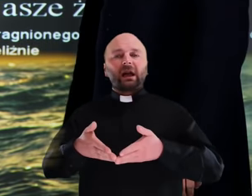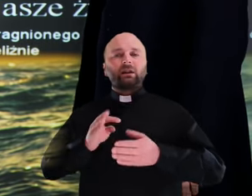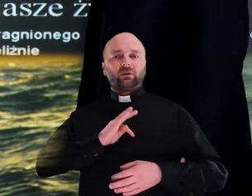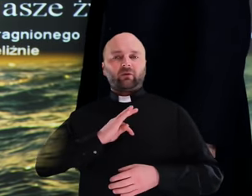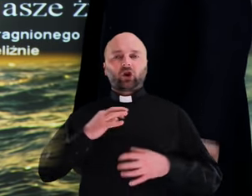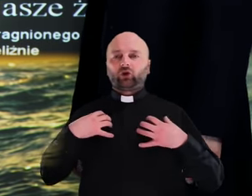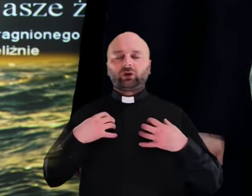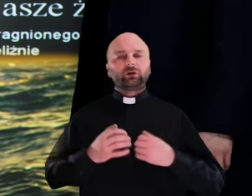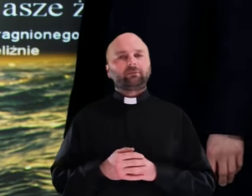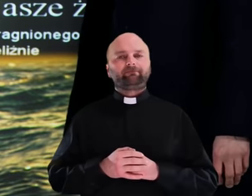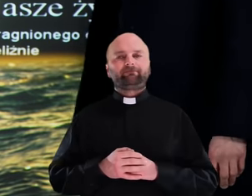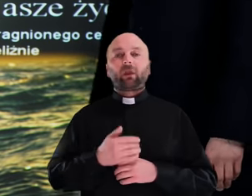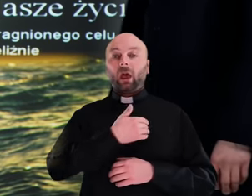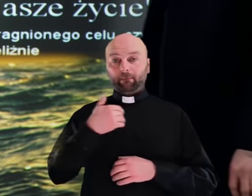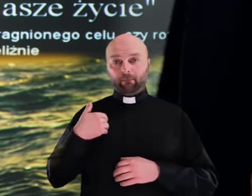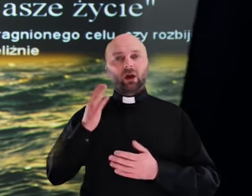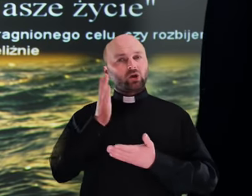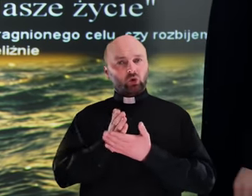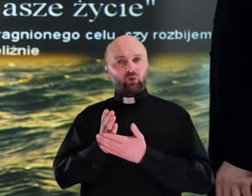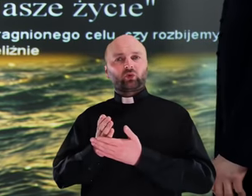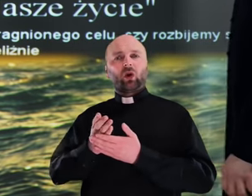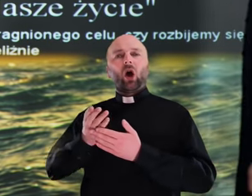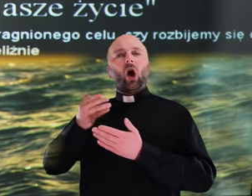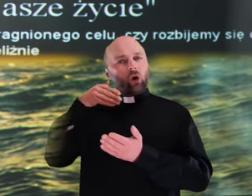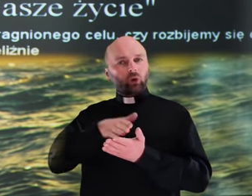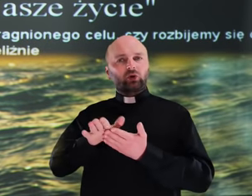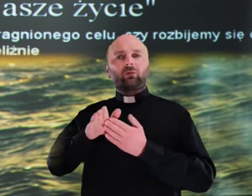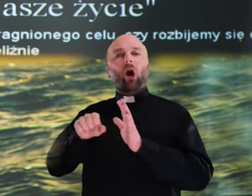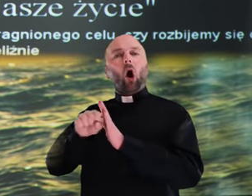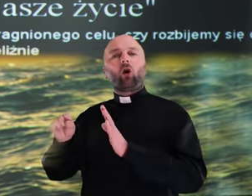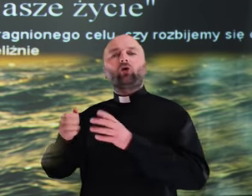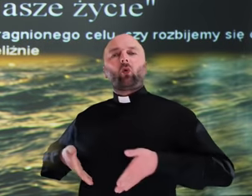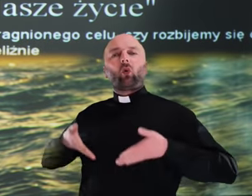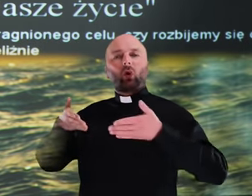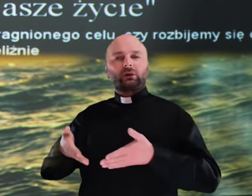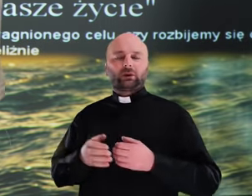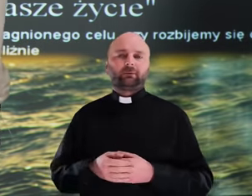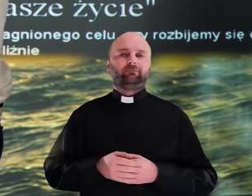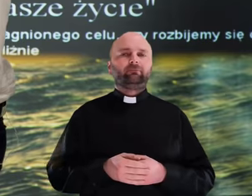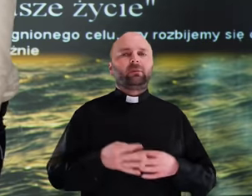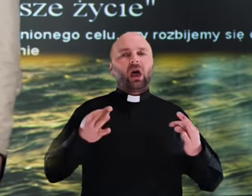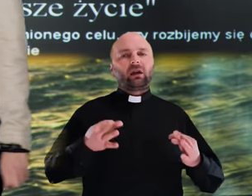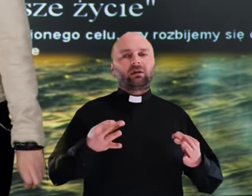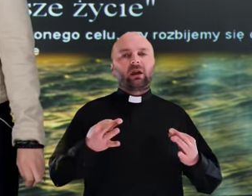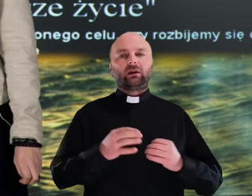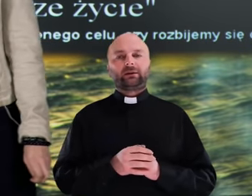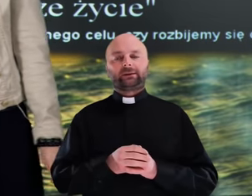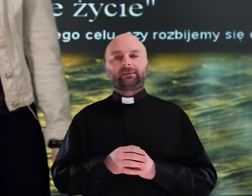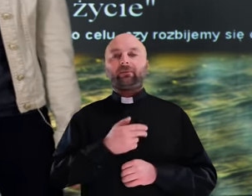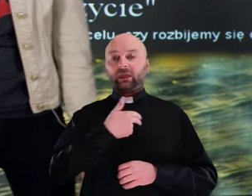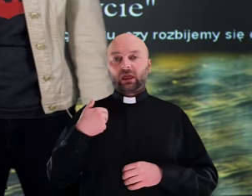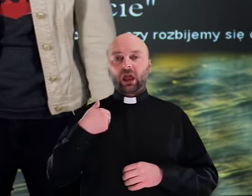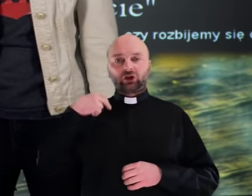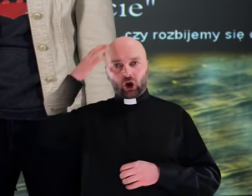życia. Wypłynęliśmy już dawno, w momencie naszego urodzenia, a jeszcze bardziej w momencie, gdy nasze głowy obmyła